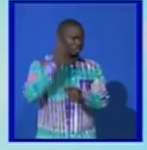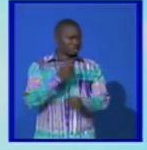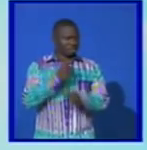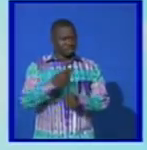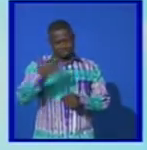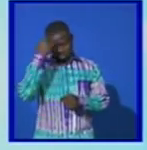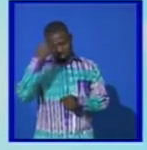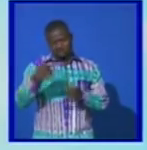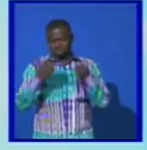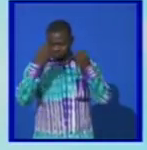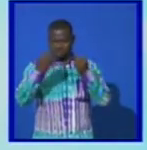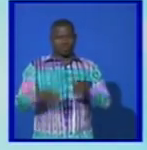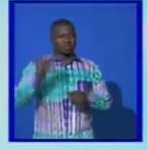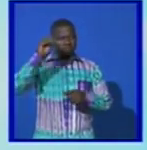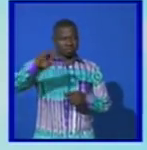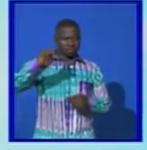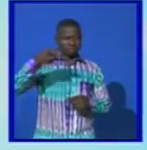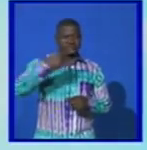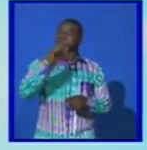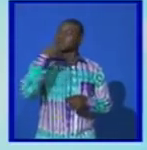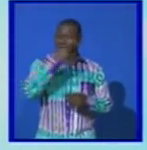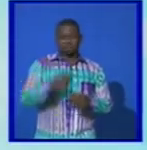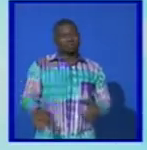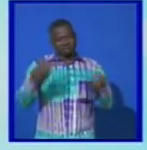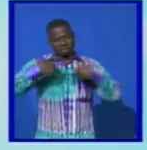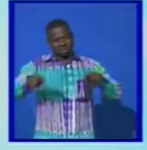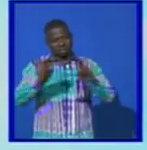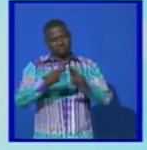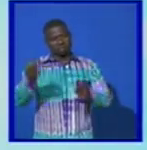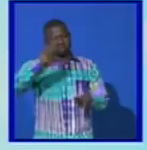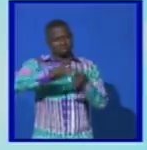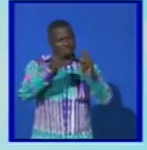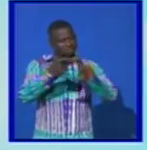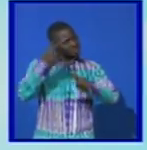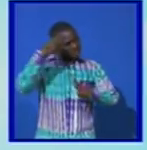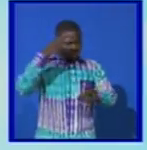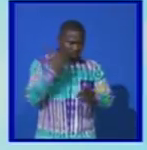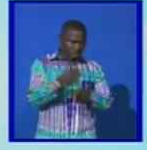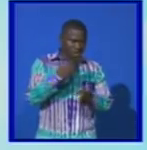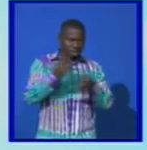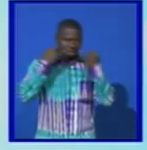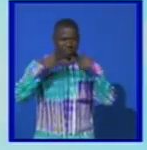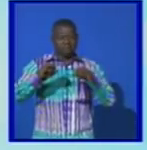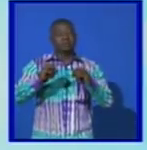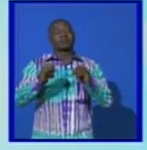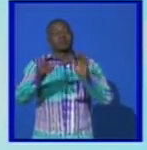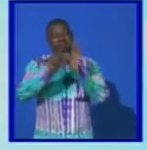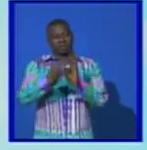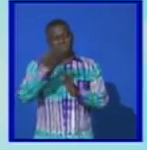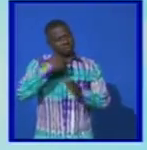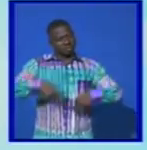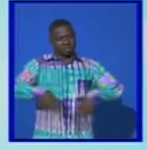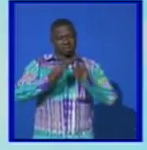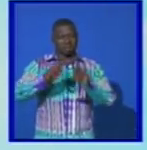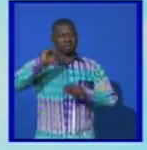éventuels partenaires pour partager les informations autour du projet. L'ambition du projet, permettre à au moins 15 000 jeunes de quitter